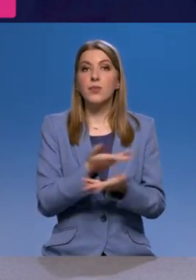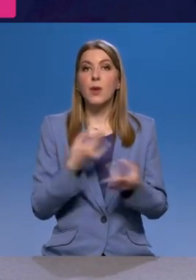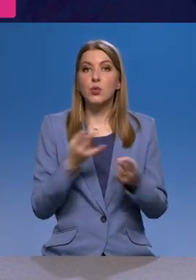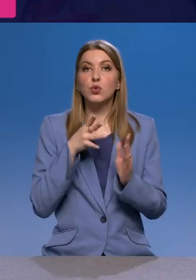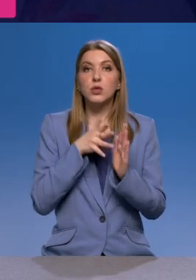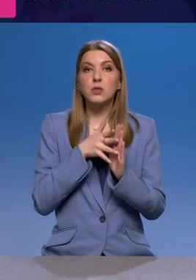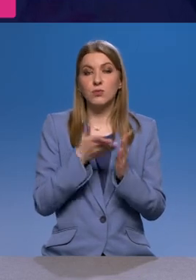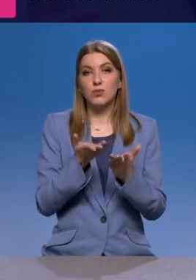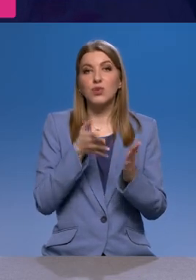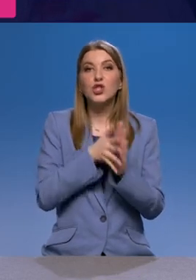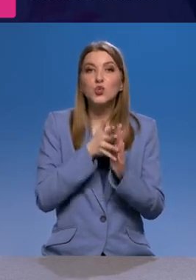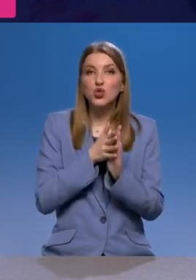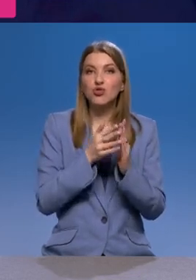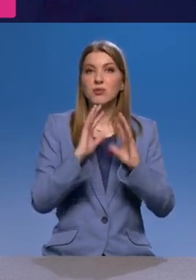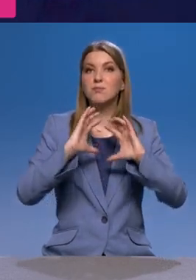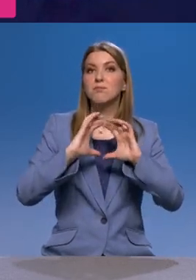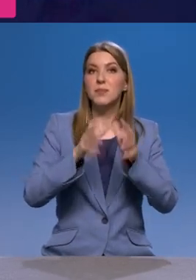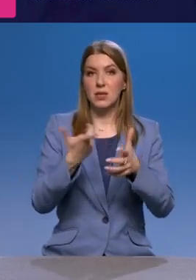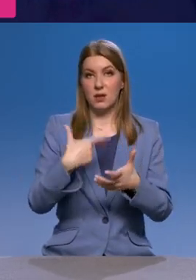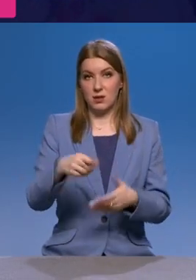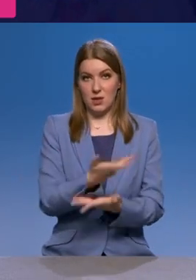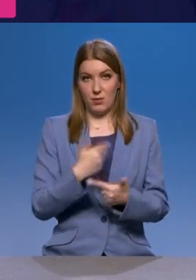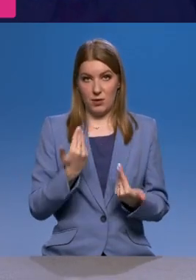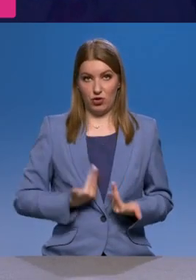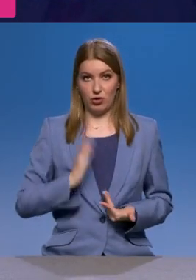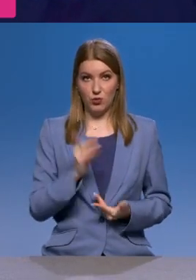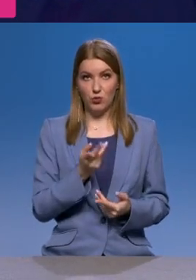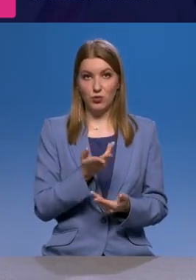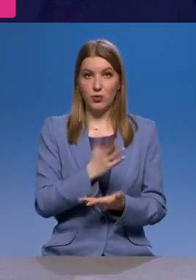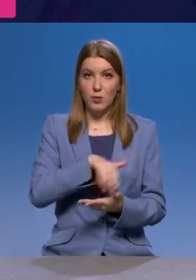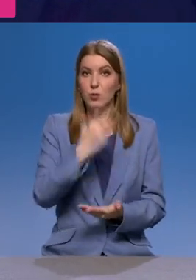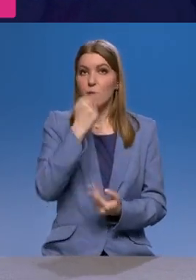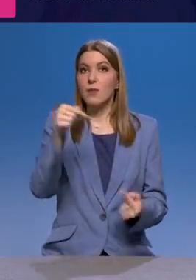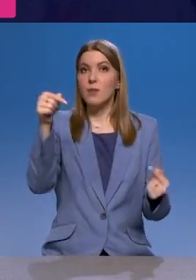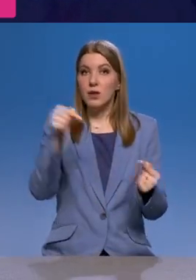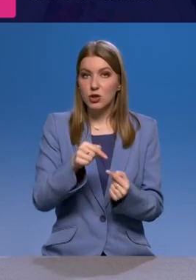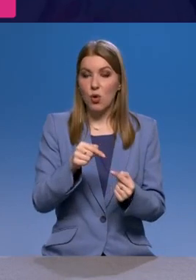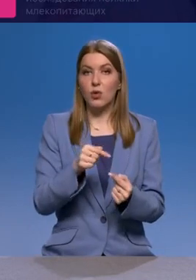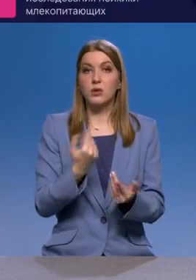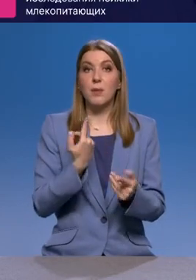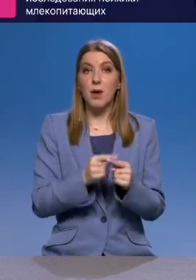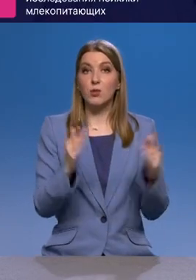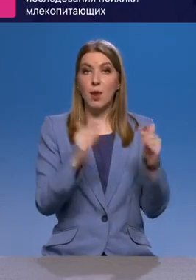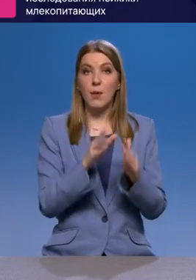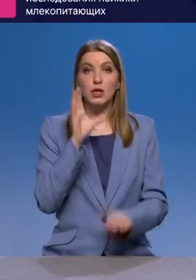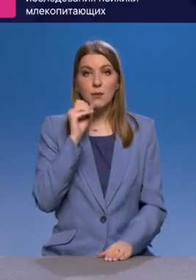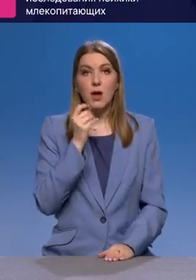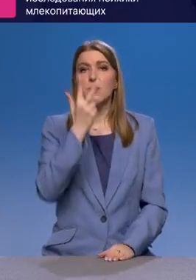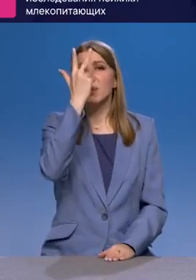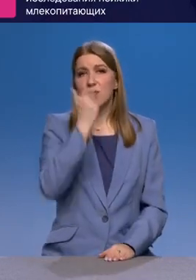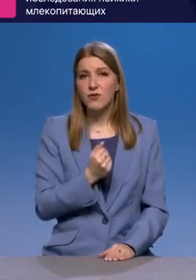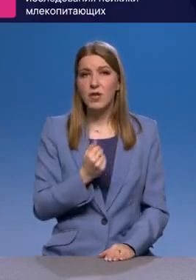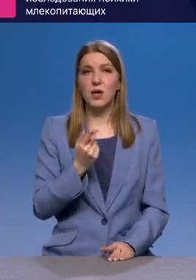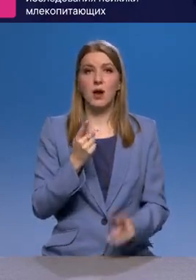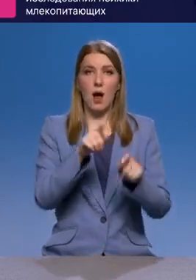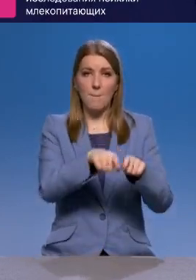вокруг себя, в котором мы будем жить, и к нему подстроиться. Поэтому домашние собаки, которые привыкли к поводку, к выгулу, к